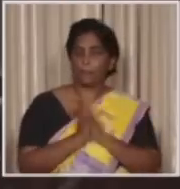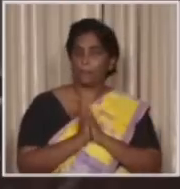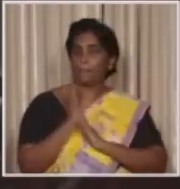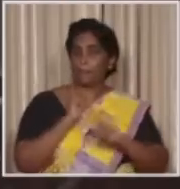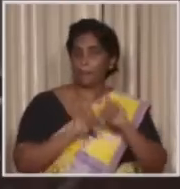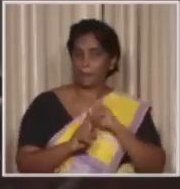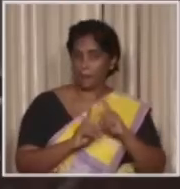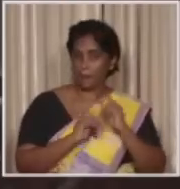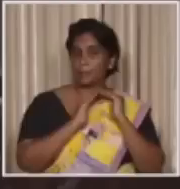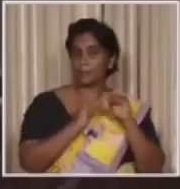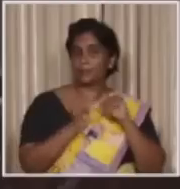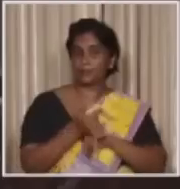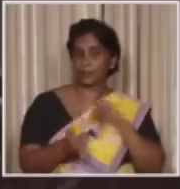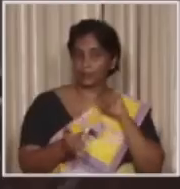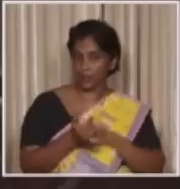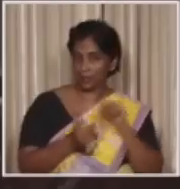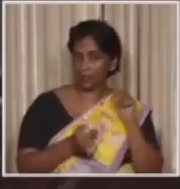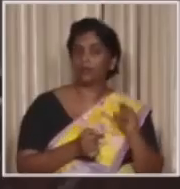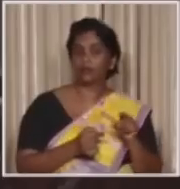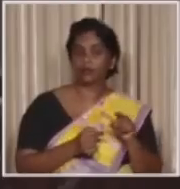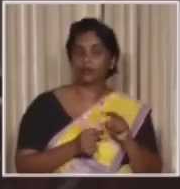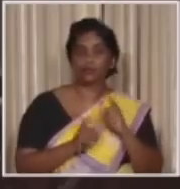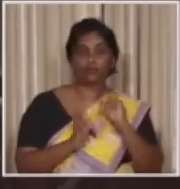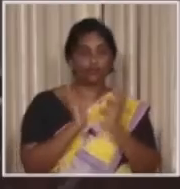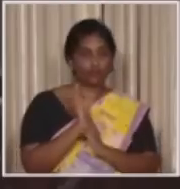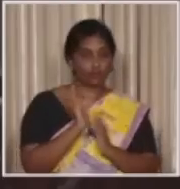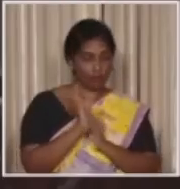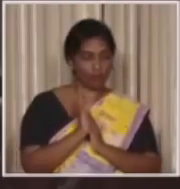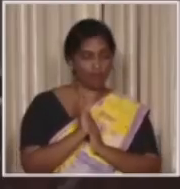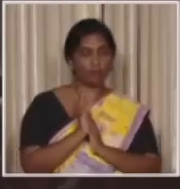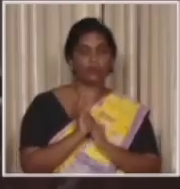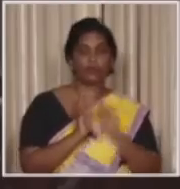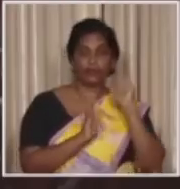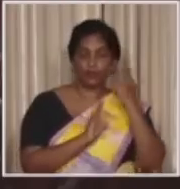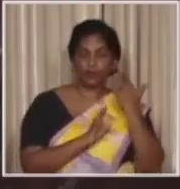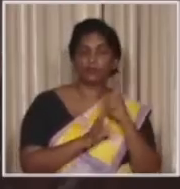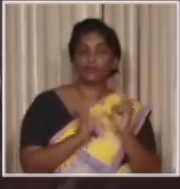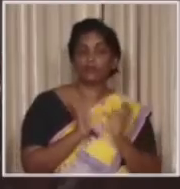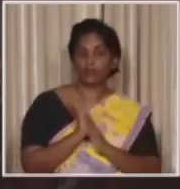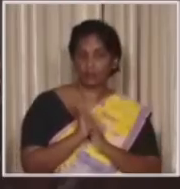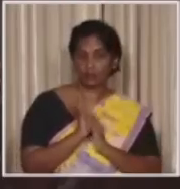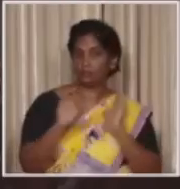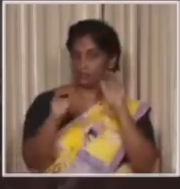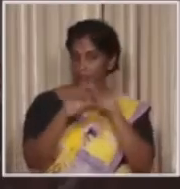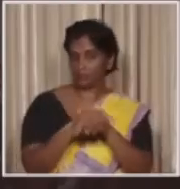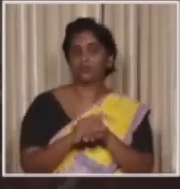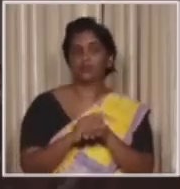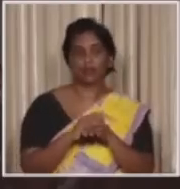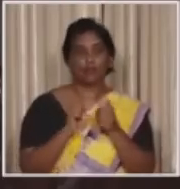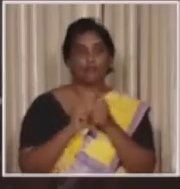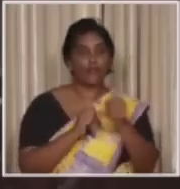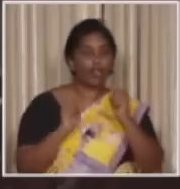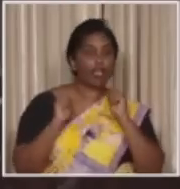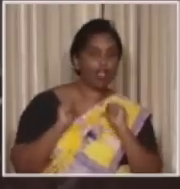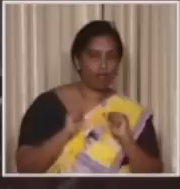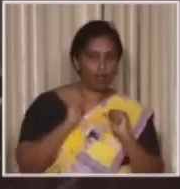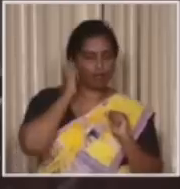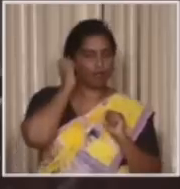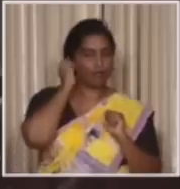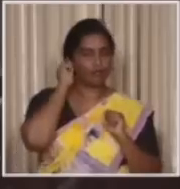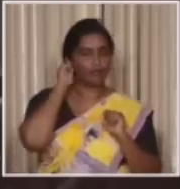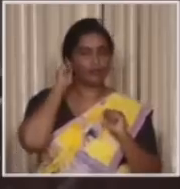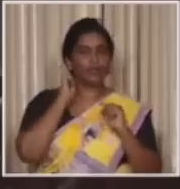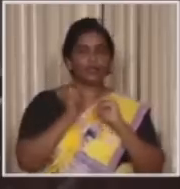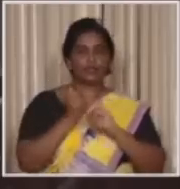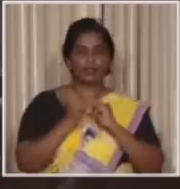අමාත්‍යාංශ ලේකම්වරුන්ට. මේ කාරක සභාවලට, විශේෂයෙන්ම ආංශික කාරක සභාවලට ආපුවාම හැසිරෙන්න ඕන විදිය ගැන